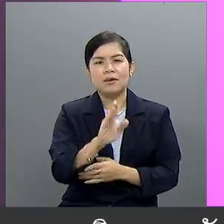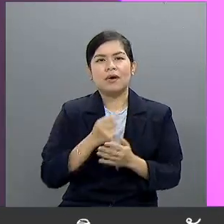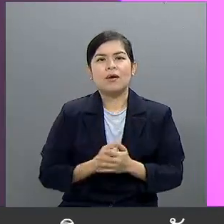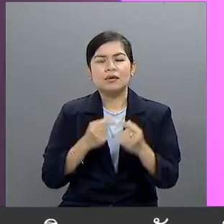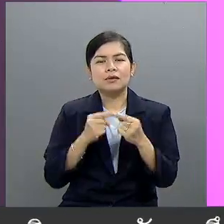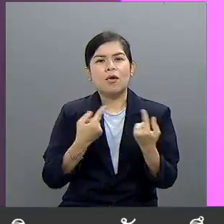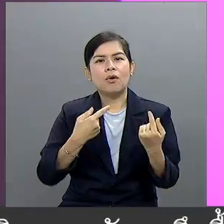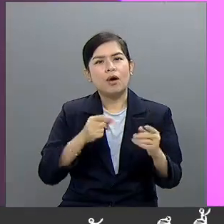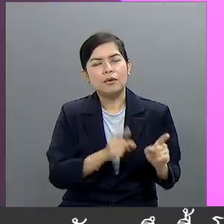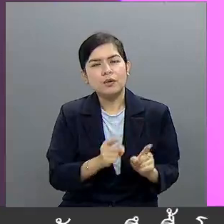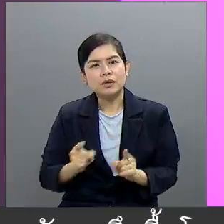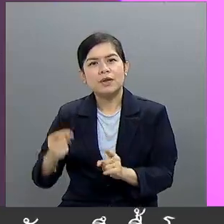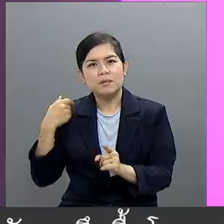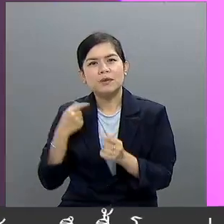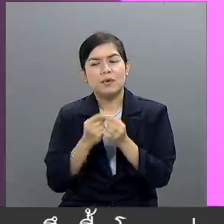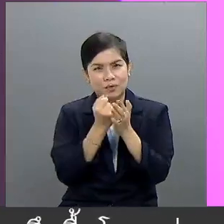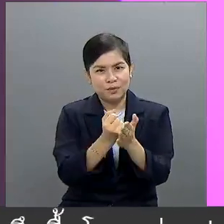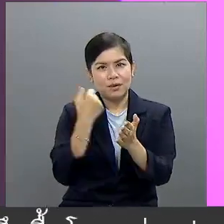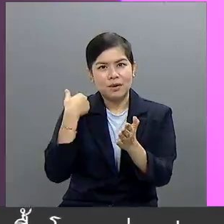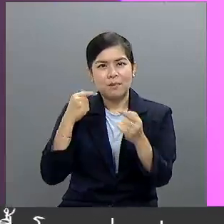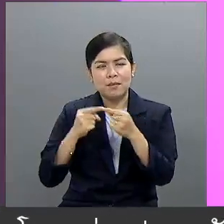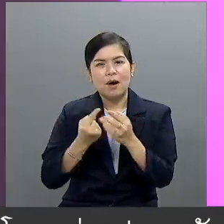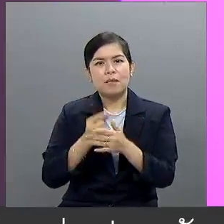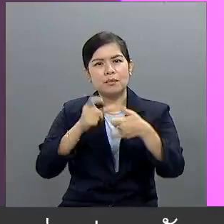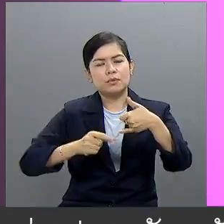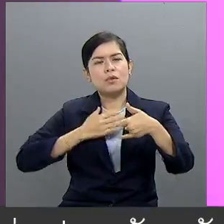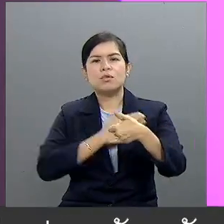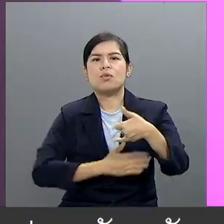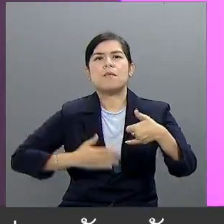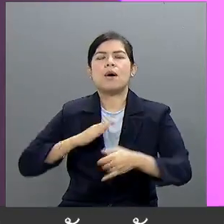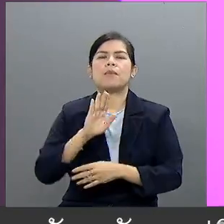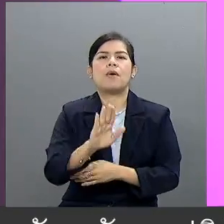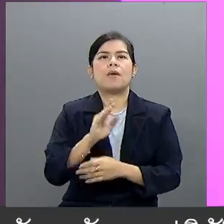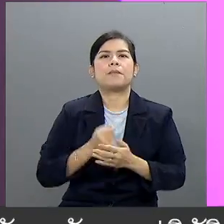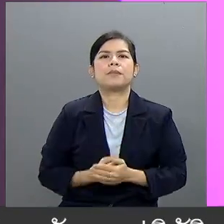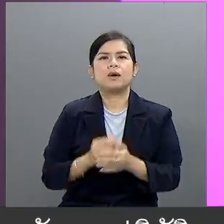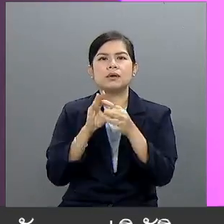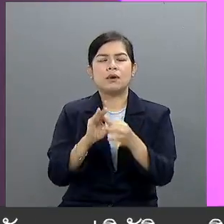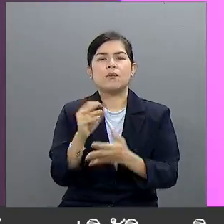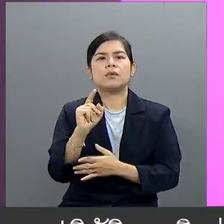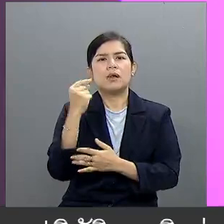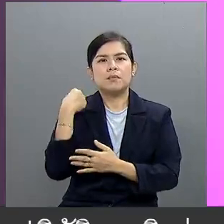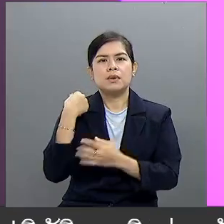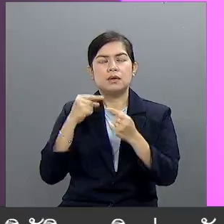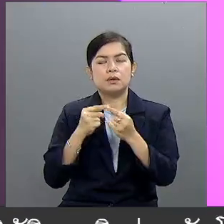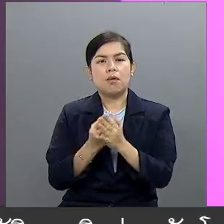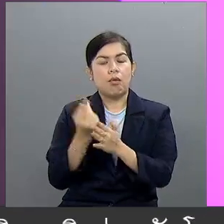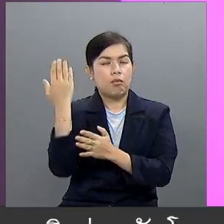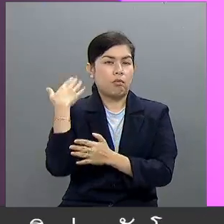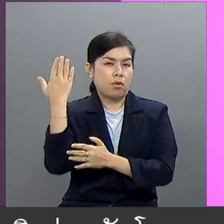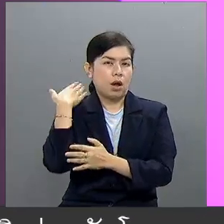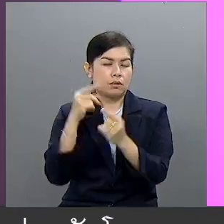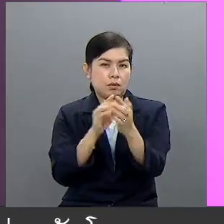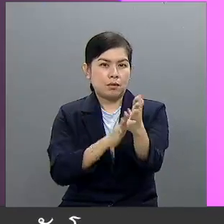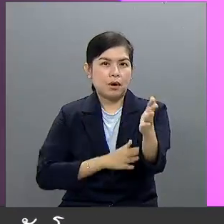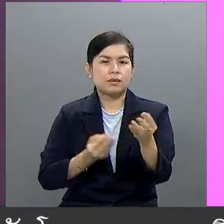แล้วก็รักษาโรคภัยไข้เจ็บนะครับไปดูกันดีกว่านะครับเป็นเรื่องราวของการอนุรักษ์สิ่งที่อยู่ดั้งเดิมและเป็นสิ่งที่ดีให้กับคนรุ่นใหม่ที่ส